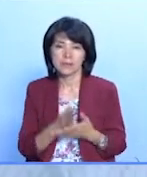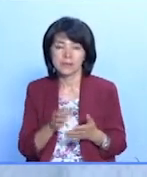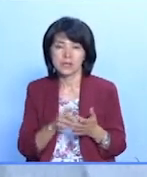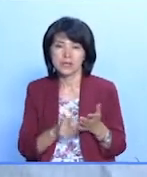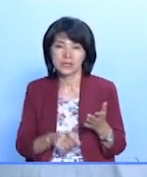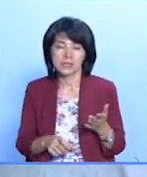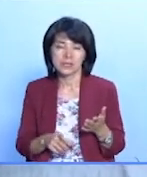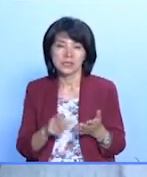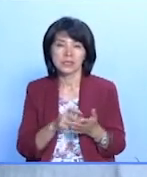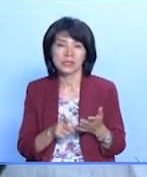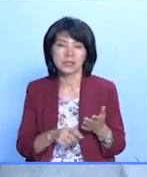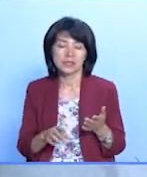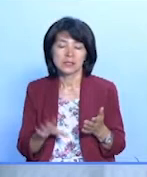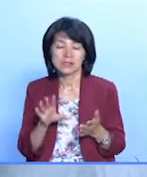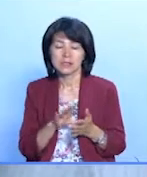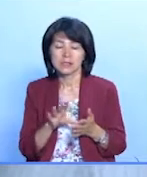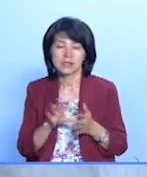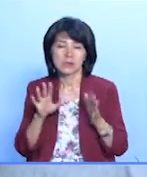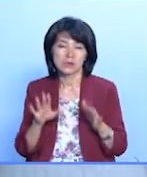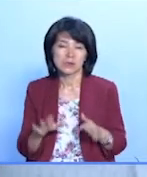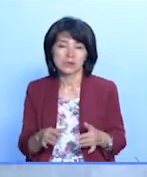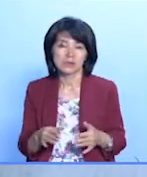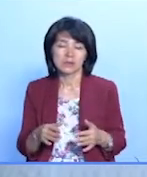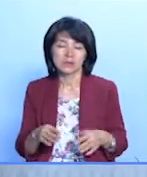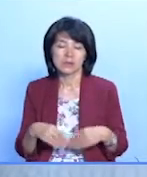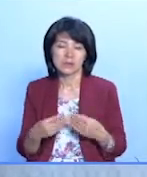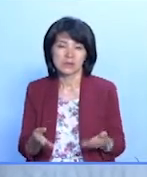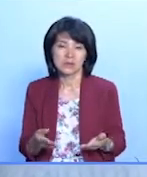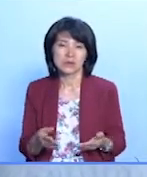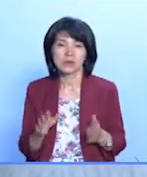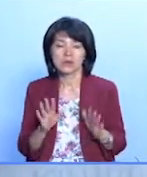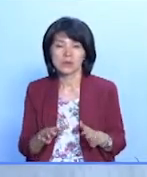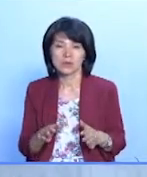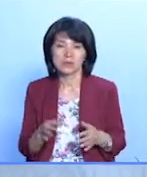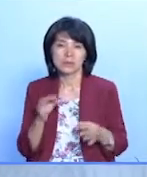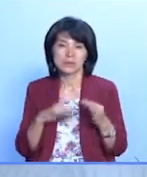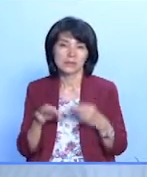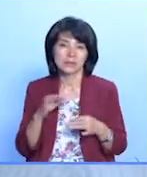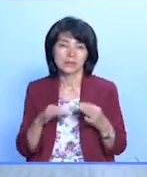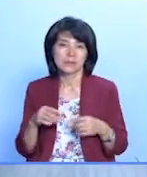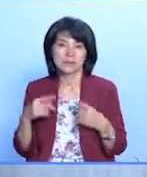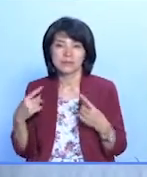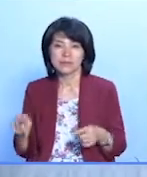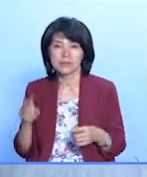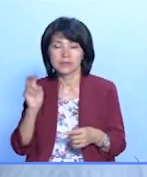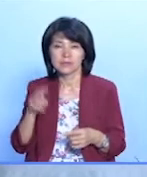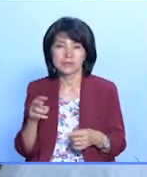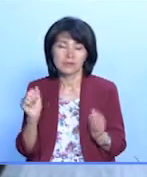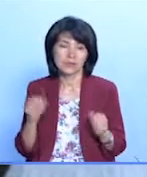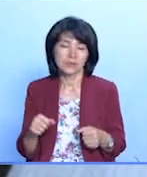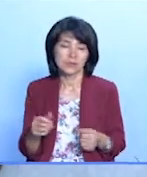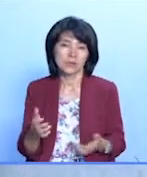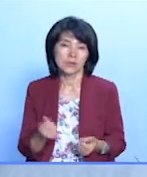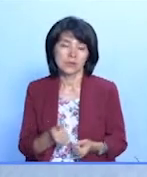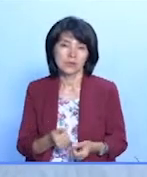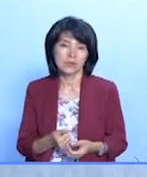бойынша. Рецептер электрон түрде беріліп жатыр. Сондықтан кейбір адамдар бір дәріханадан алған дәрісін басқа дәріханадан да барып ала алады. Ситуация